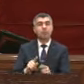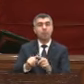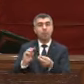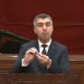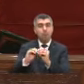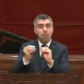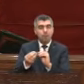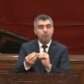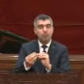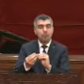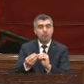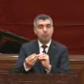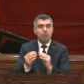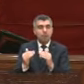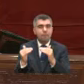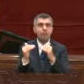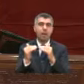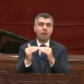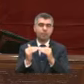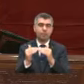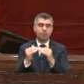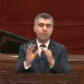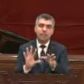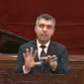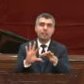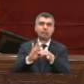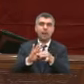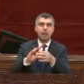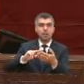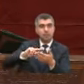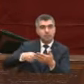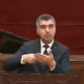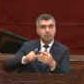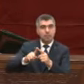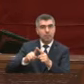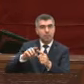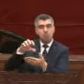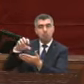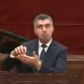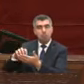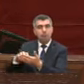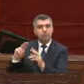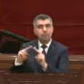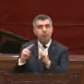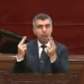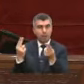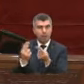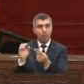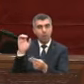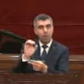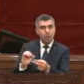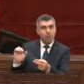واحد المشكله في الاطار الاتفاقي، الاتفاقيات اللي كتجمع لنا مع بلدان الاستقبال اغلبها الثمانينات، دارت